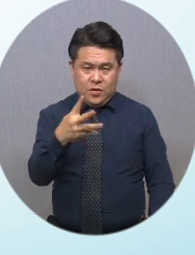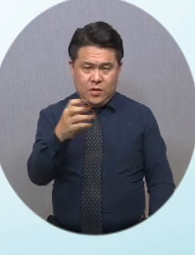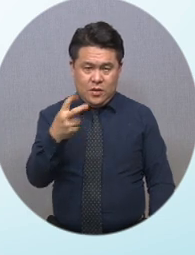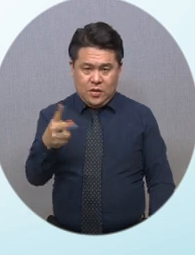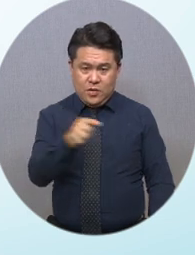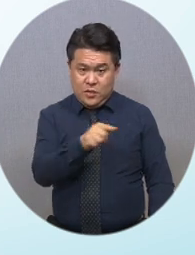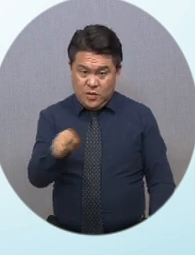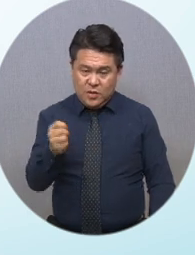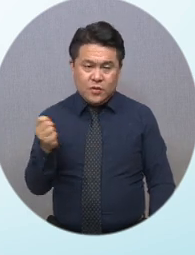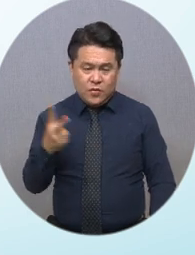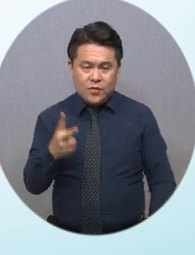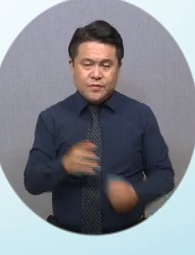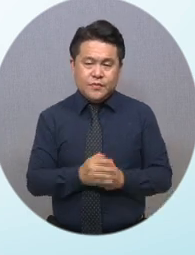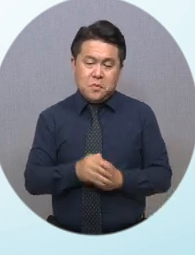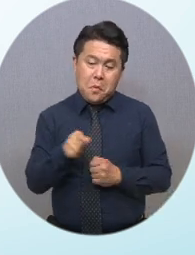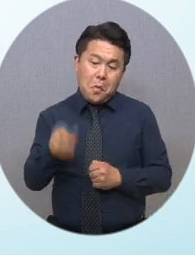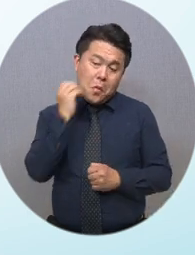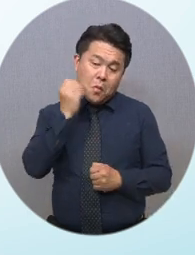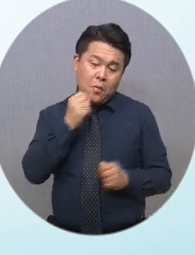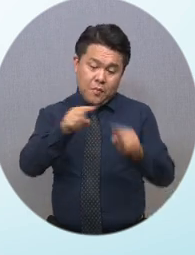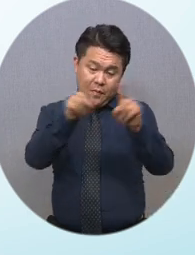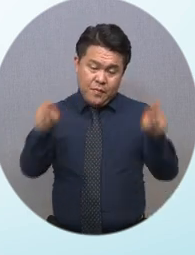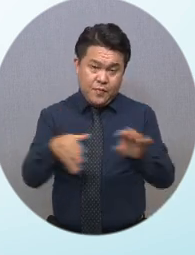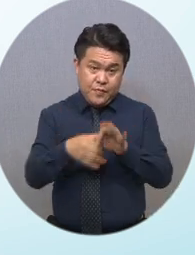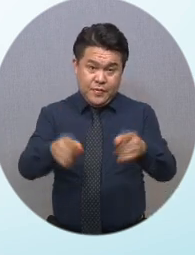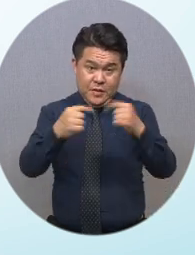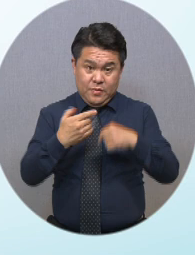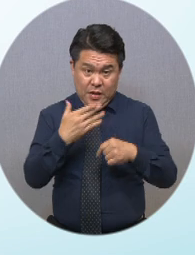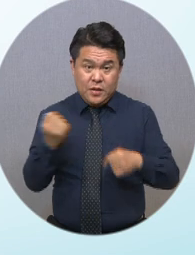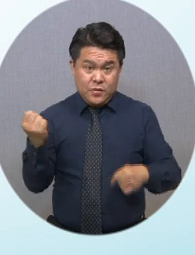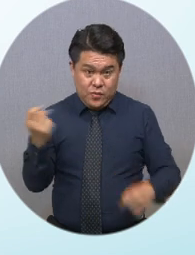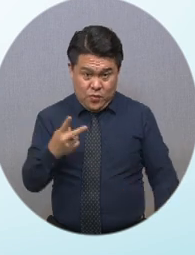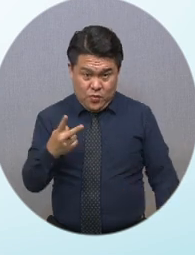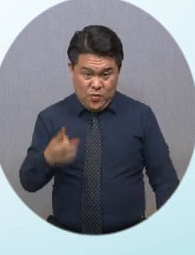070-7733-7242 또는 하단의 홈페이지로 참여하면